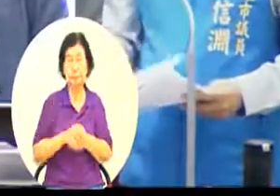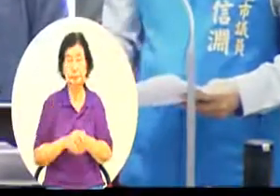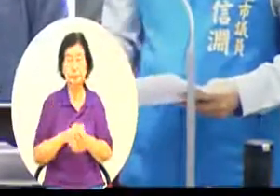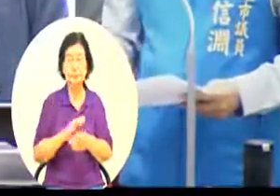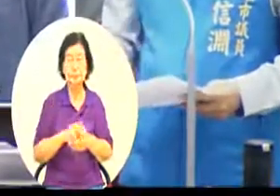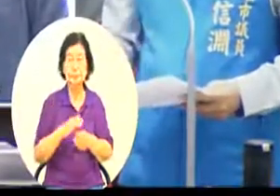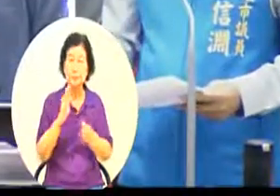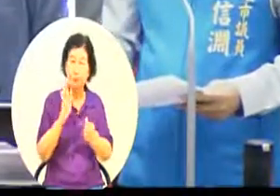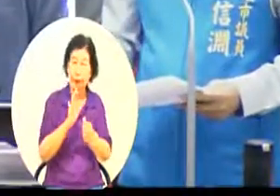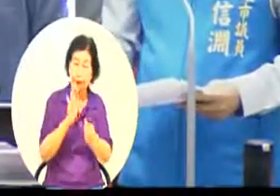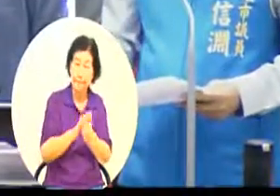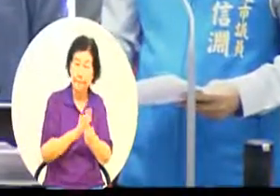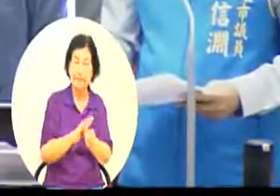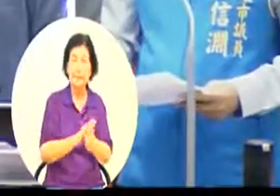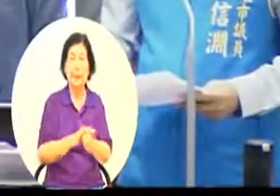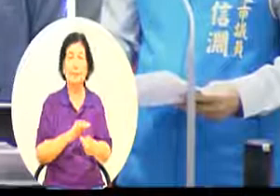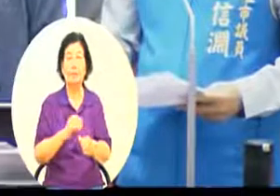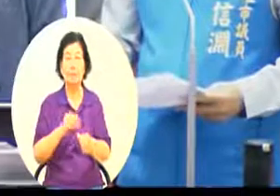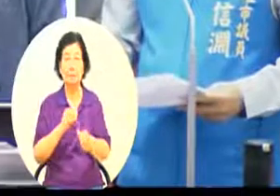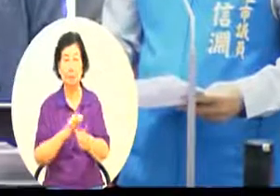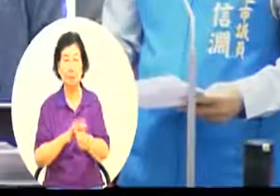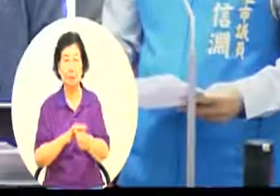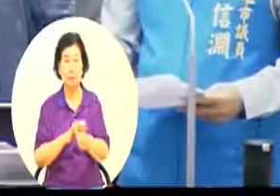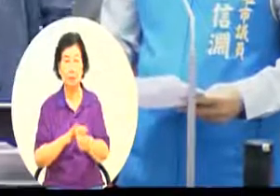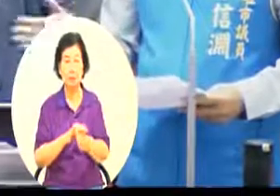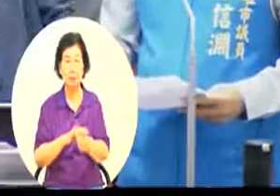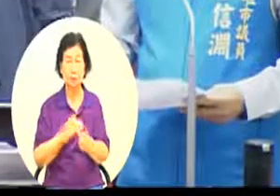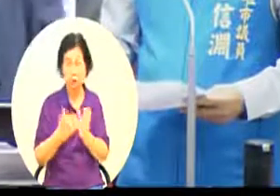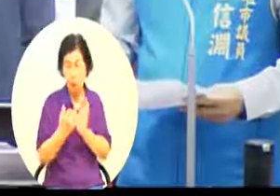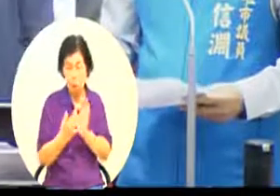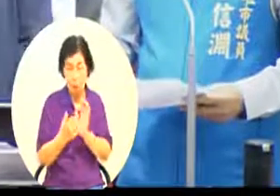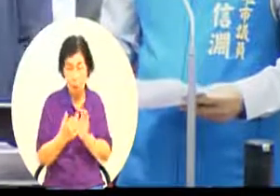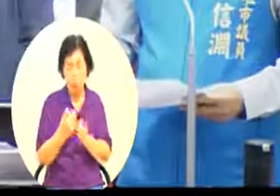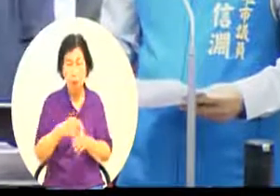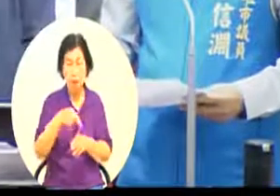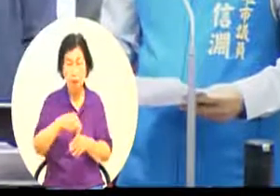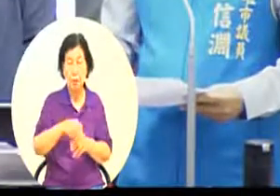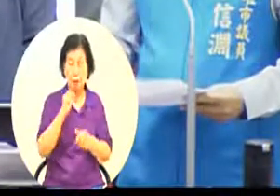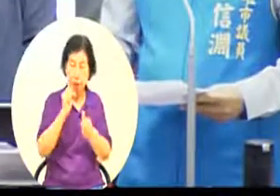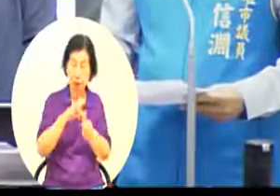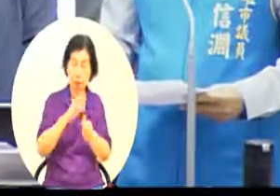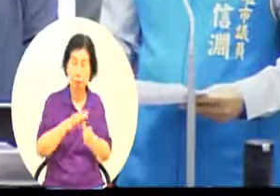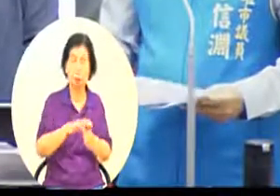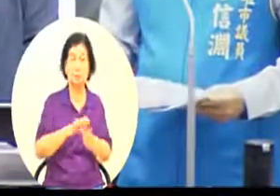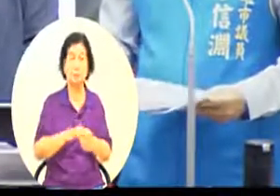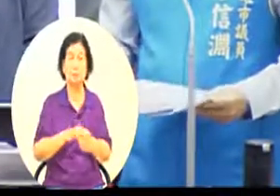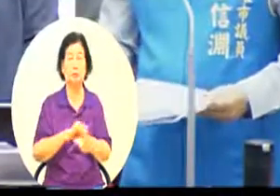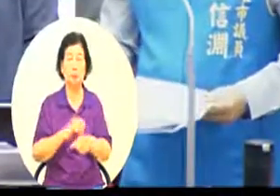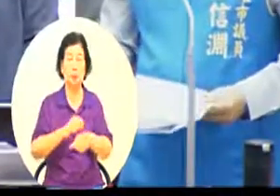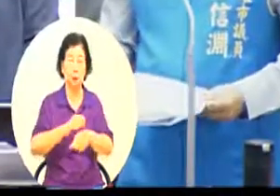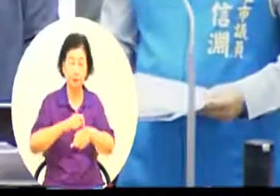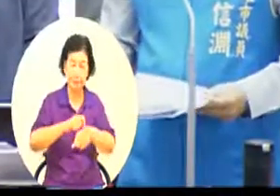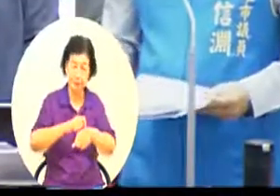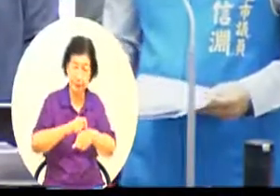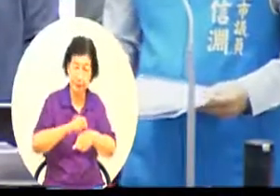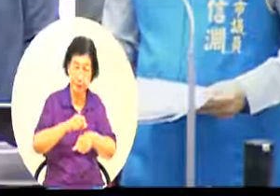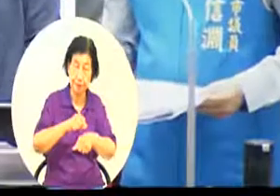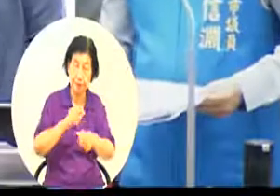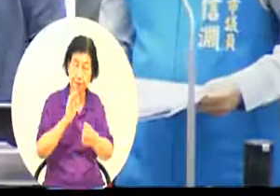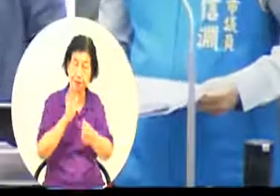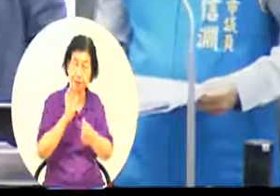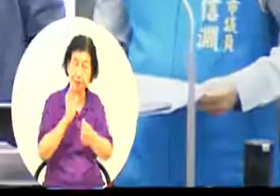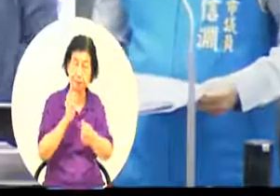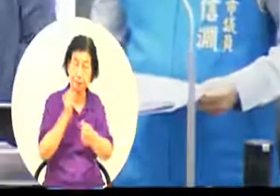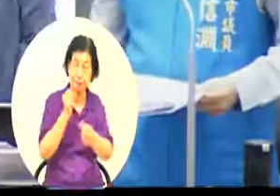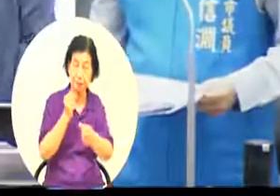服。所以我想，我只是愿意用一个角度跟方言说明，就是讲，咱即摆要